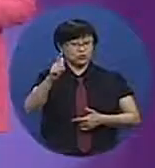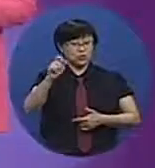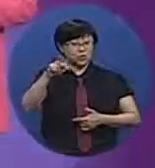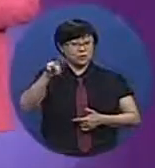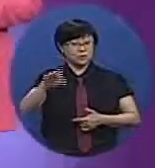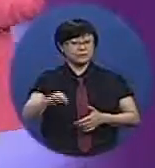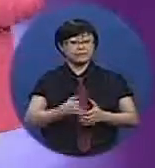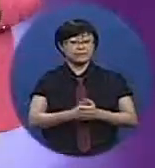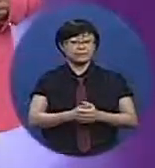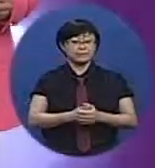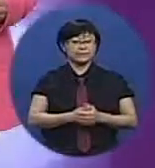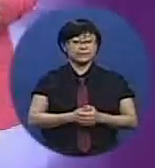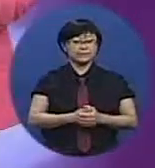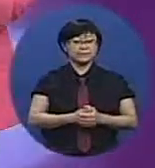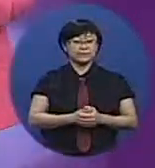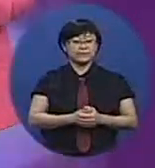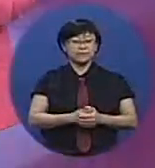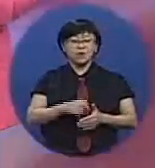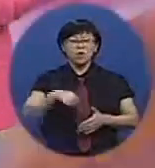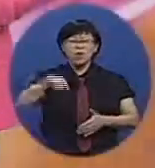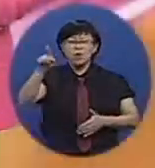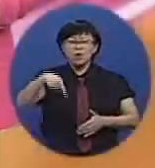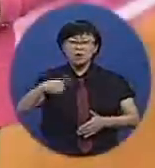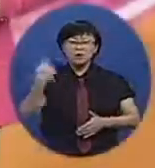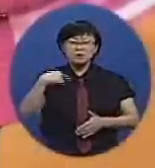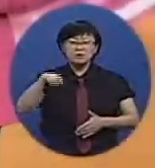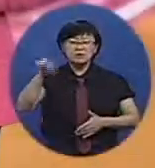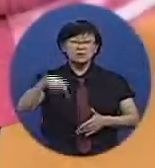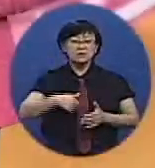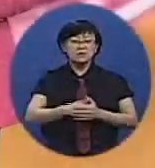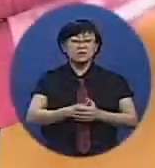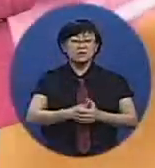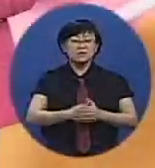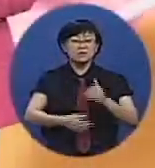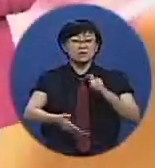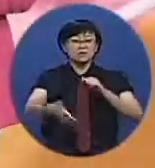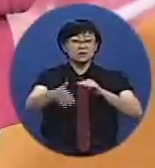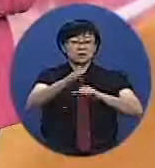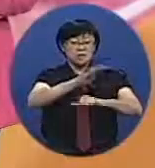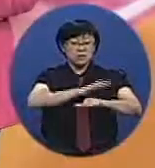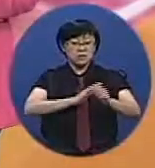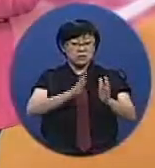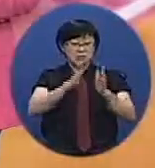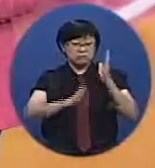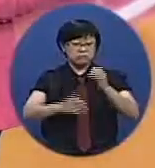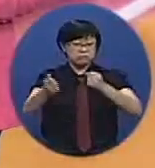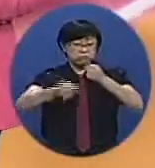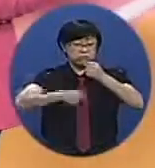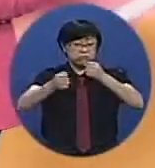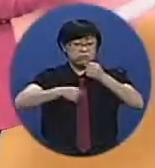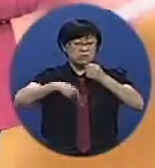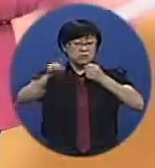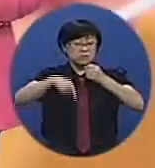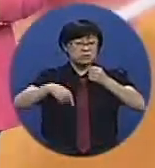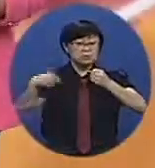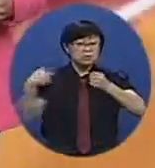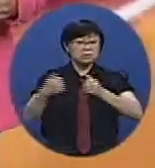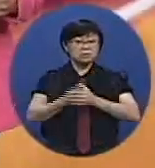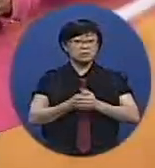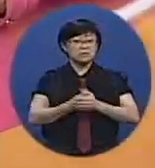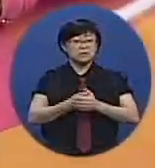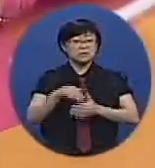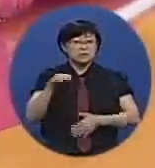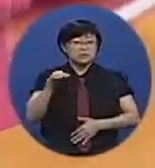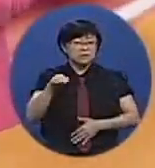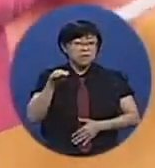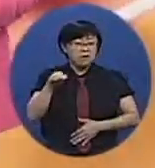제가 어저께요. 송주 네. 쪽으로 갔다 오다 보니까 그 성묘 하러 갔다 오시는지는 모르겠지만 차가